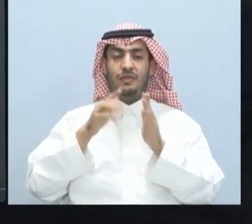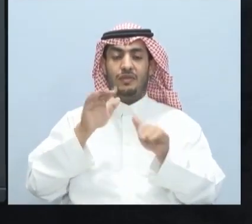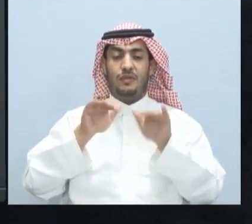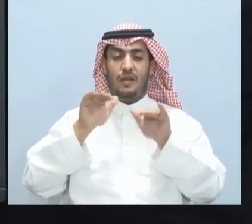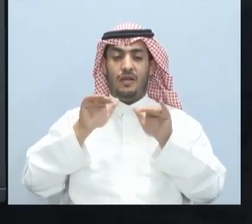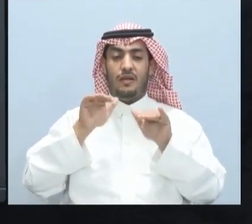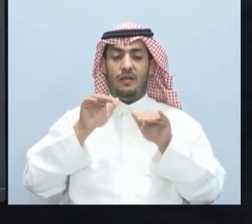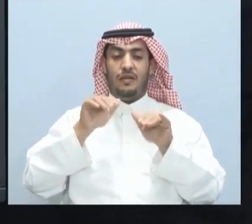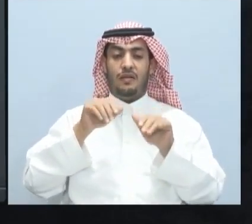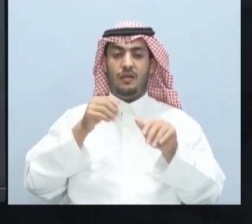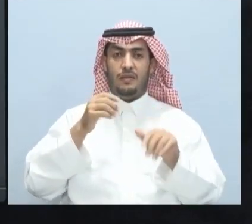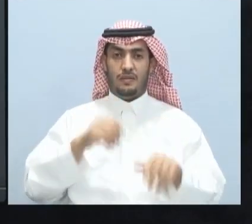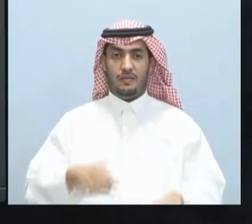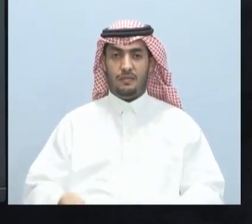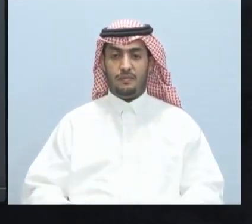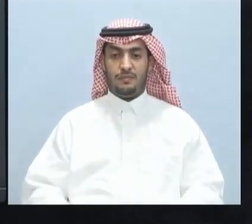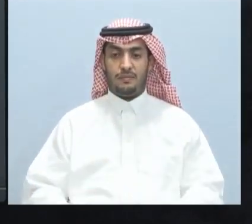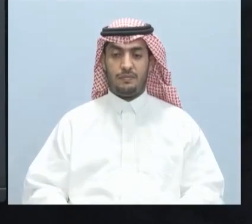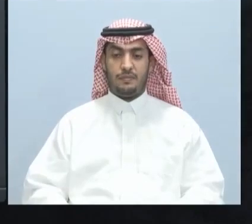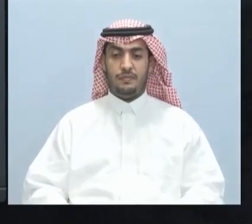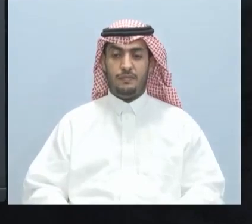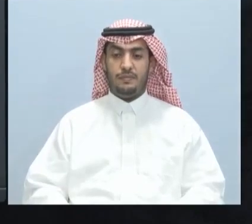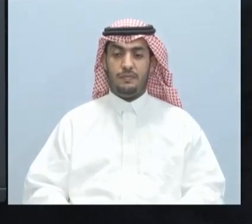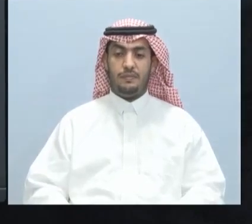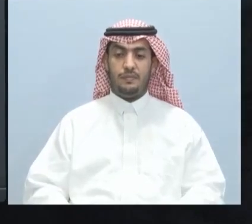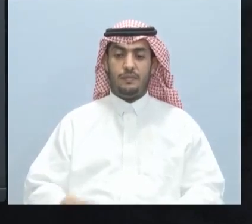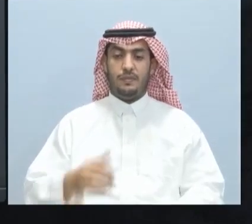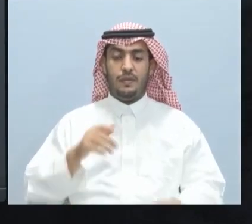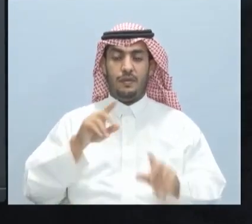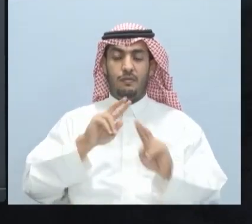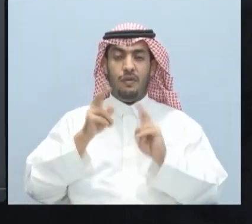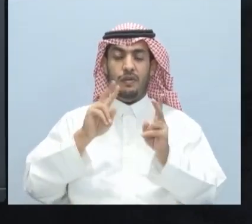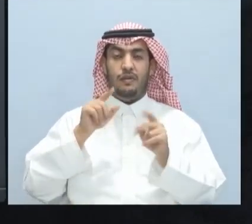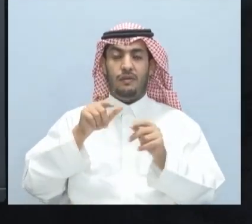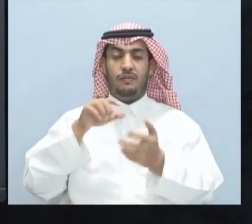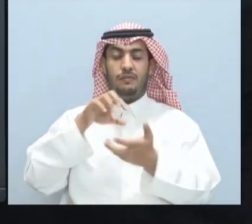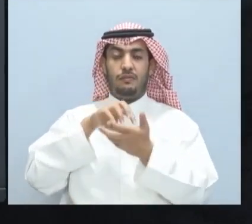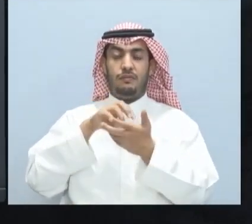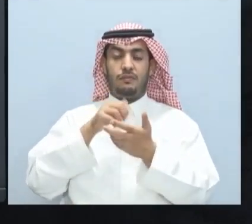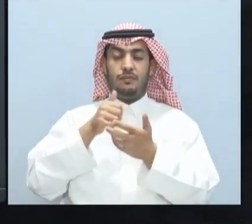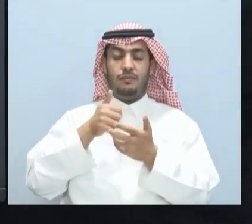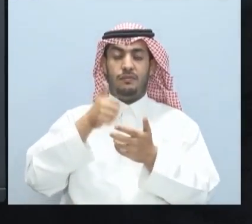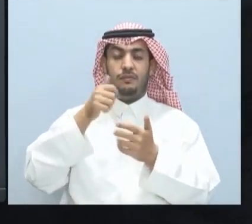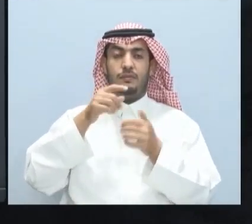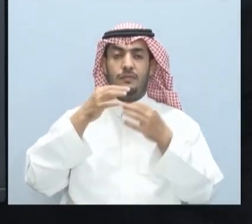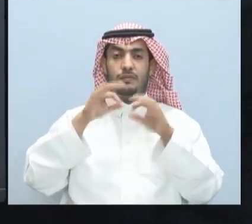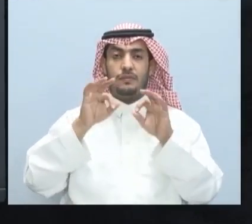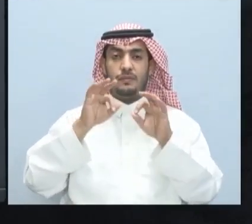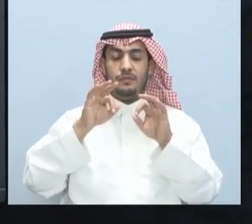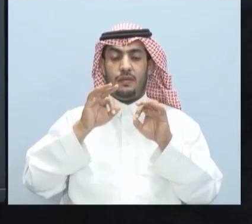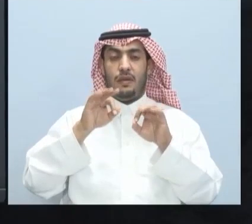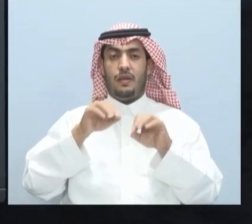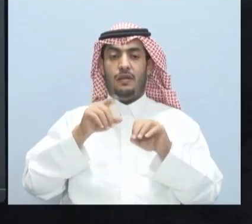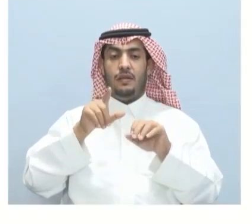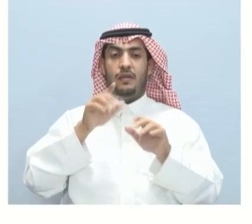اللي هي اخل بيجما تا اللي هي المسافه او اخل باحد هذه القوه فتذهب ماذا